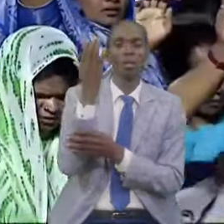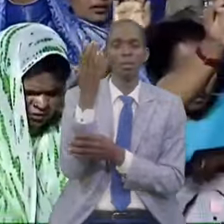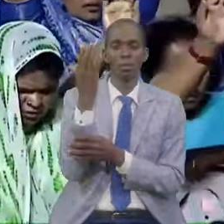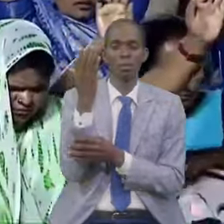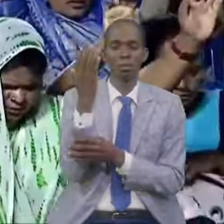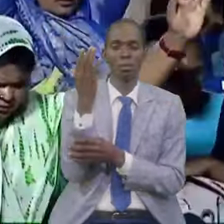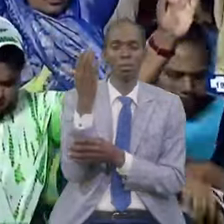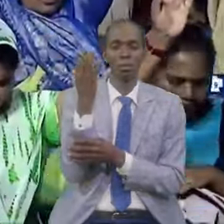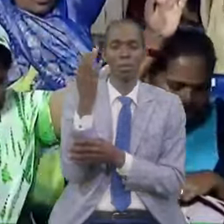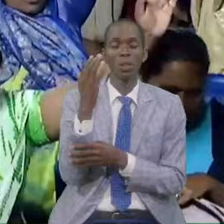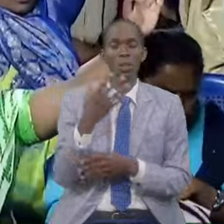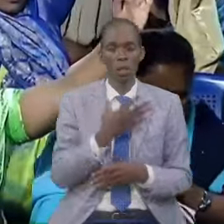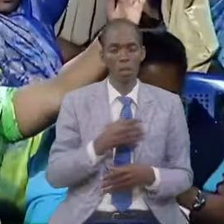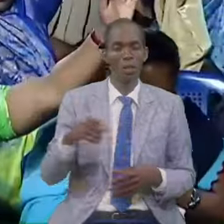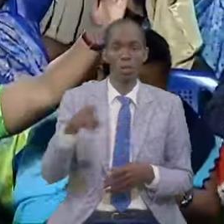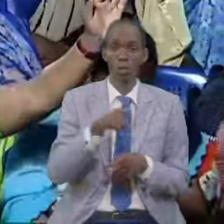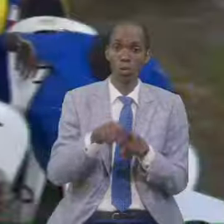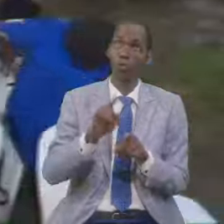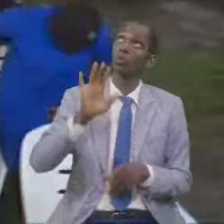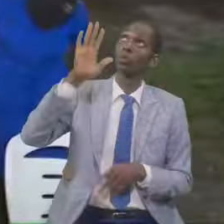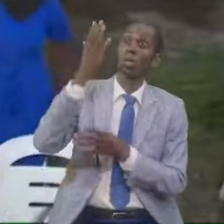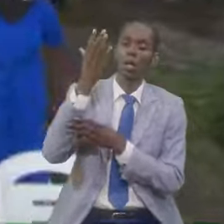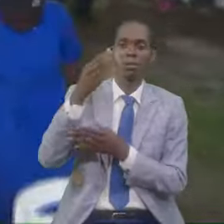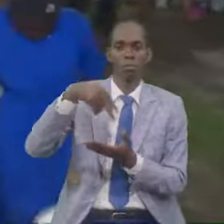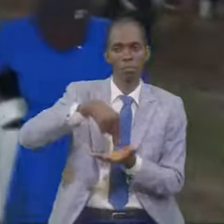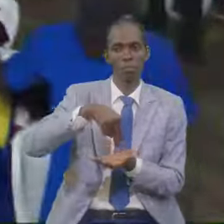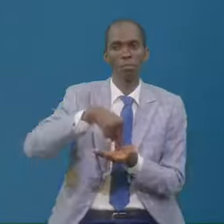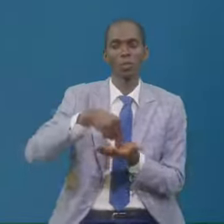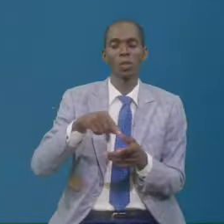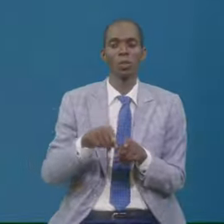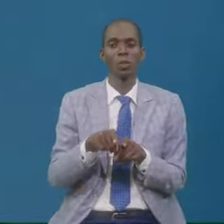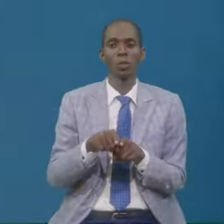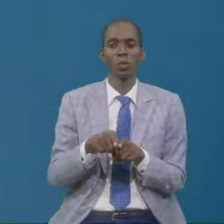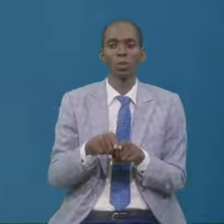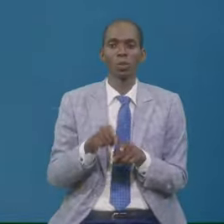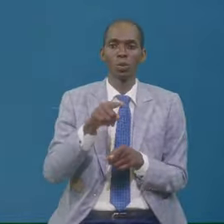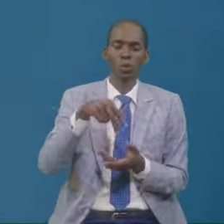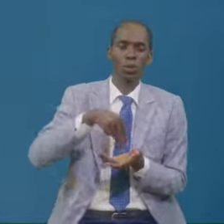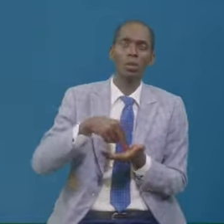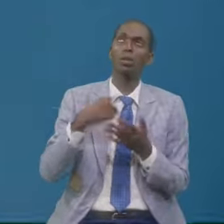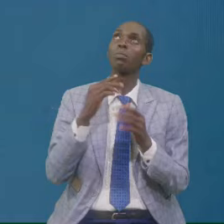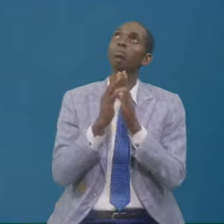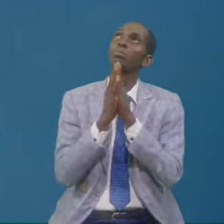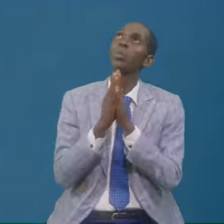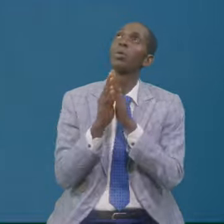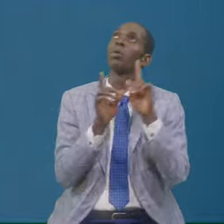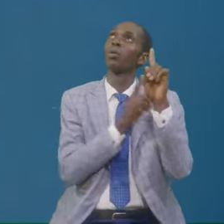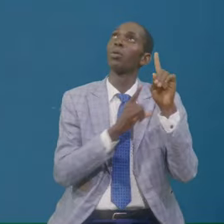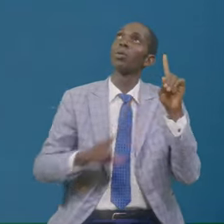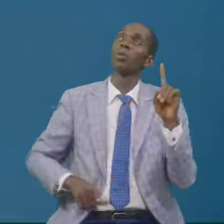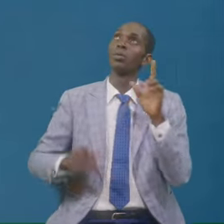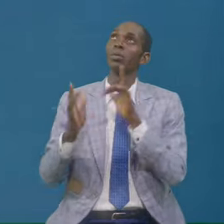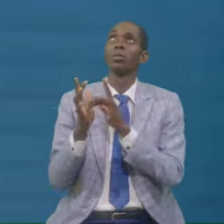also stand up. అలాగే అందరూ లేచి నిలబడదాం. Stand up and you say, Lord Jesus. లేచి నిలబడదాం. లేచి నిలబడి